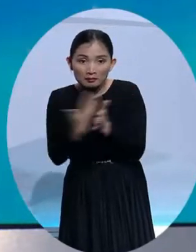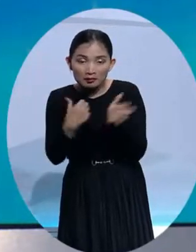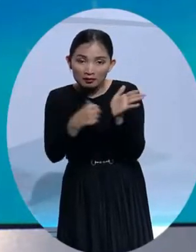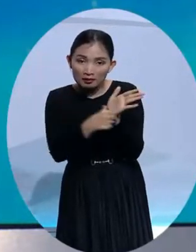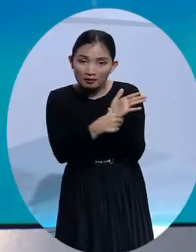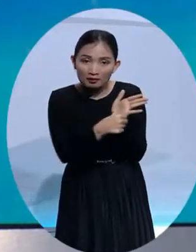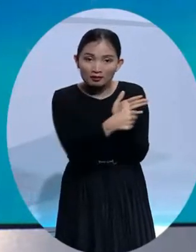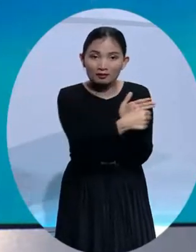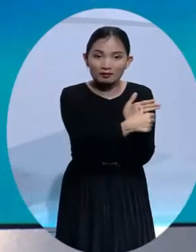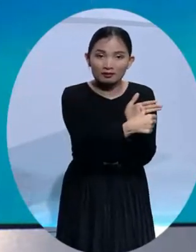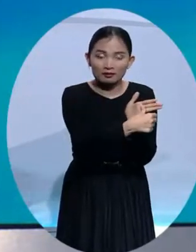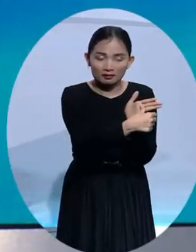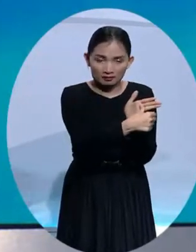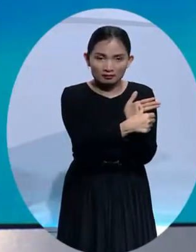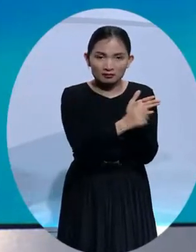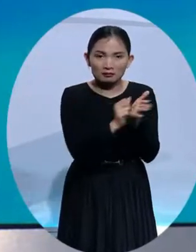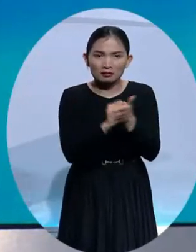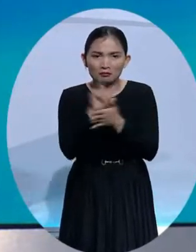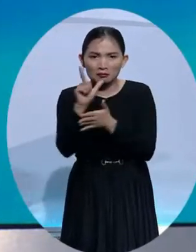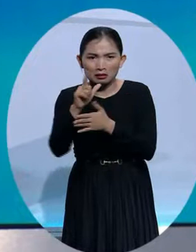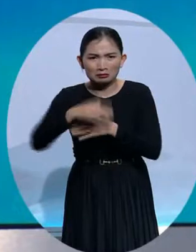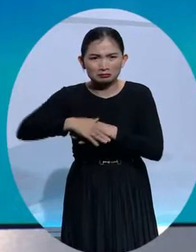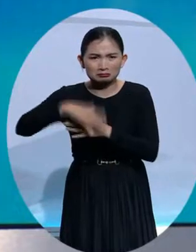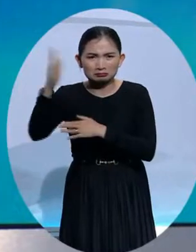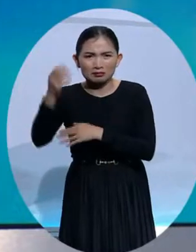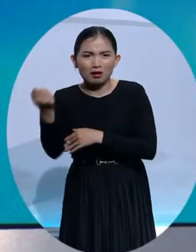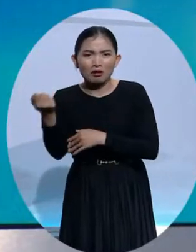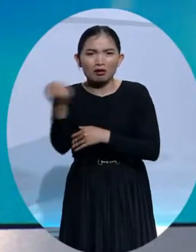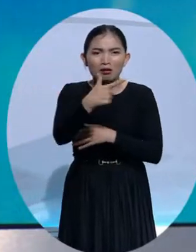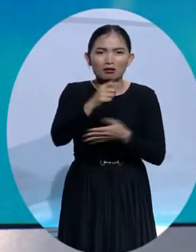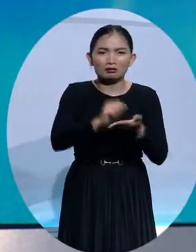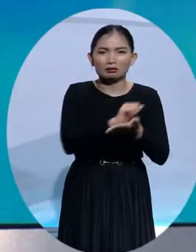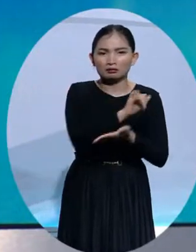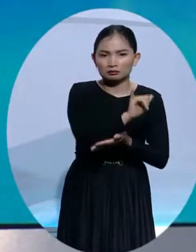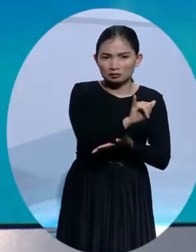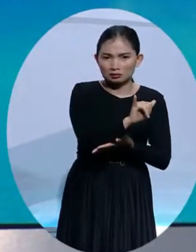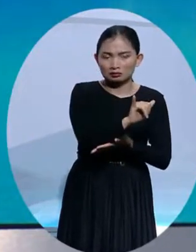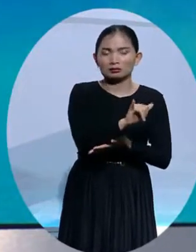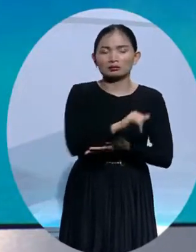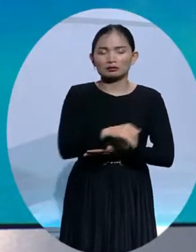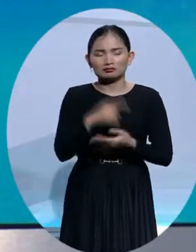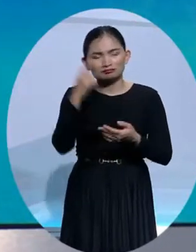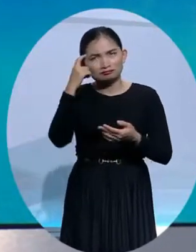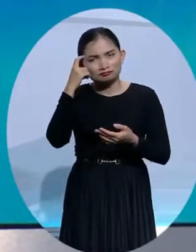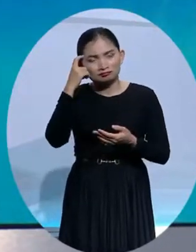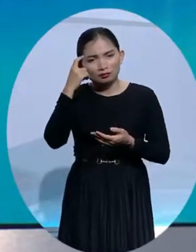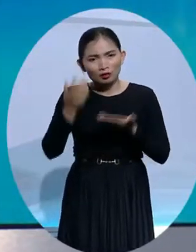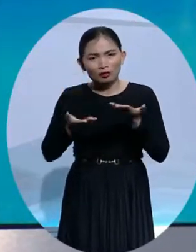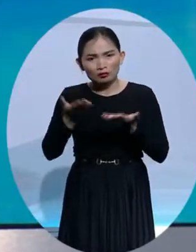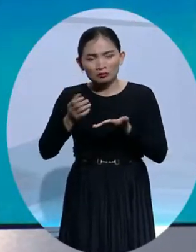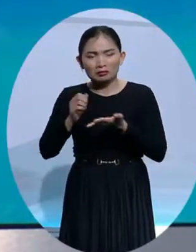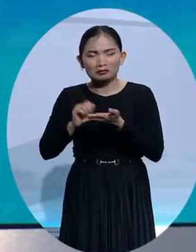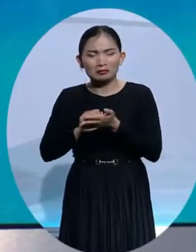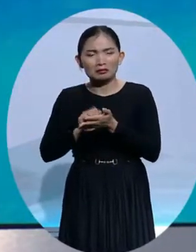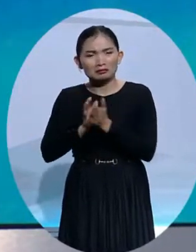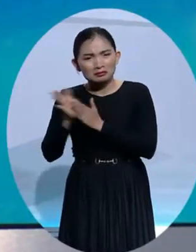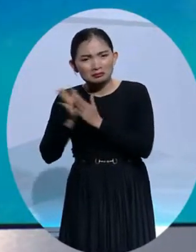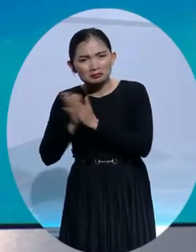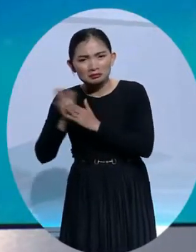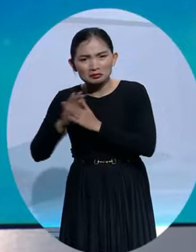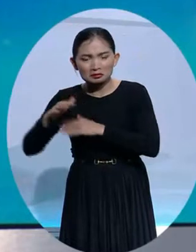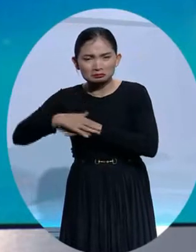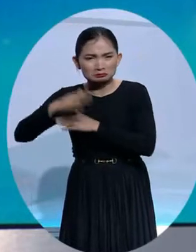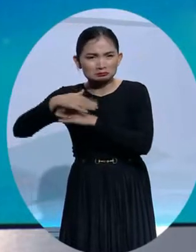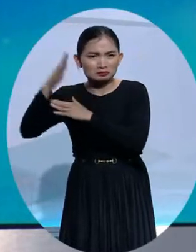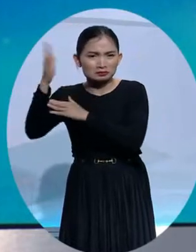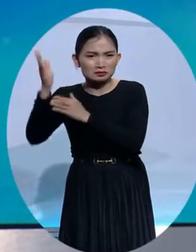tuyến đường cao tốc trong tháng 7 tăng đột biến so với tháng 6. Số lượng này dự kiến sẽ tiếp tục tăng lên khi VETC gia hạn miễn phí dán thẻ